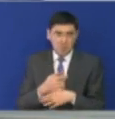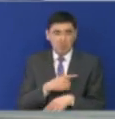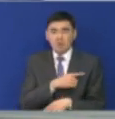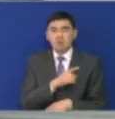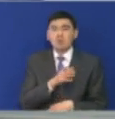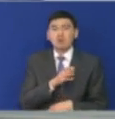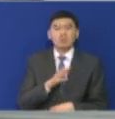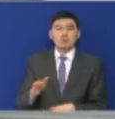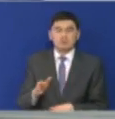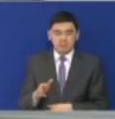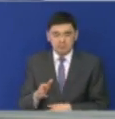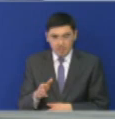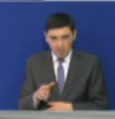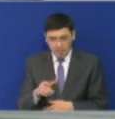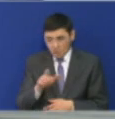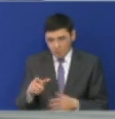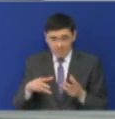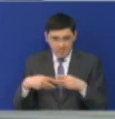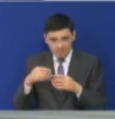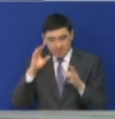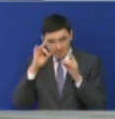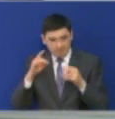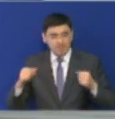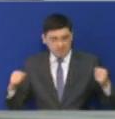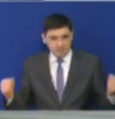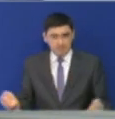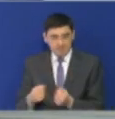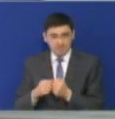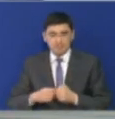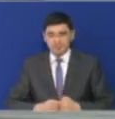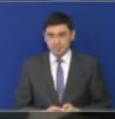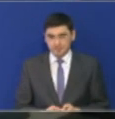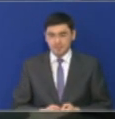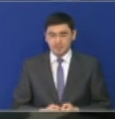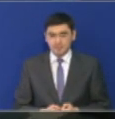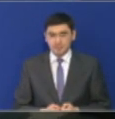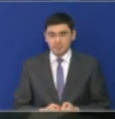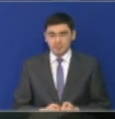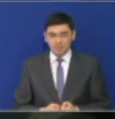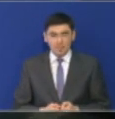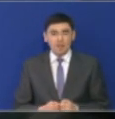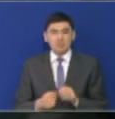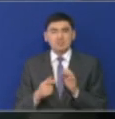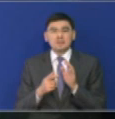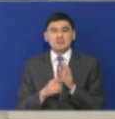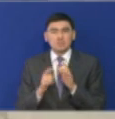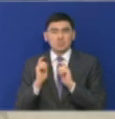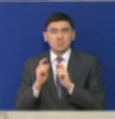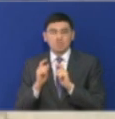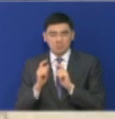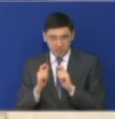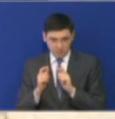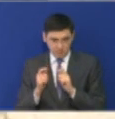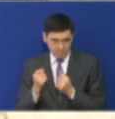помощи малоимущим семьям, социально уязвимым слоям населения. Колонна из 7 машин, груженных продуктами